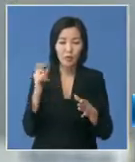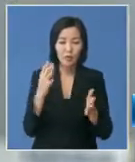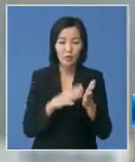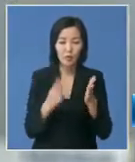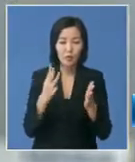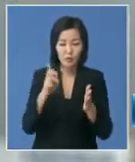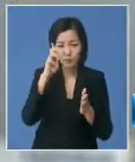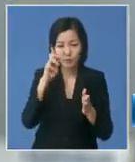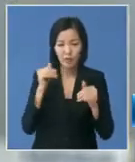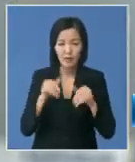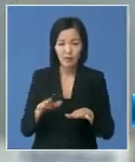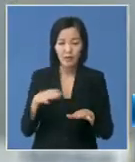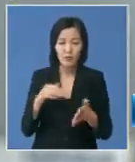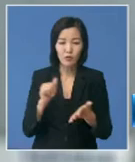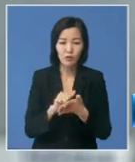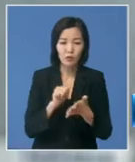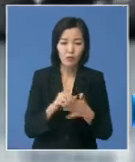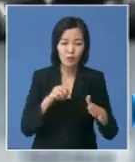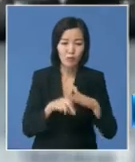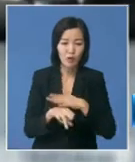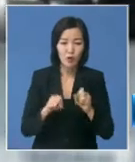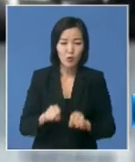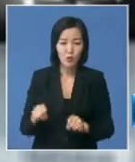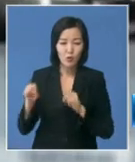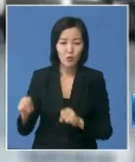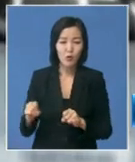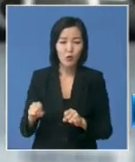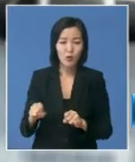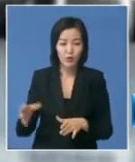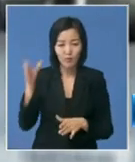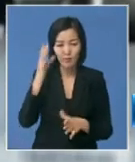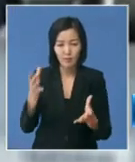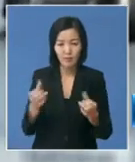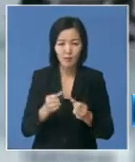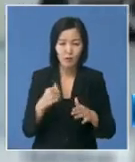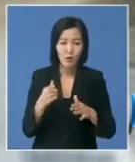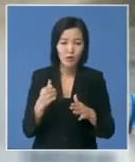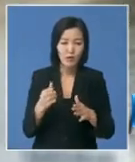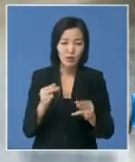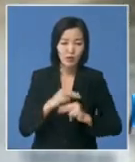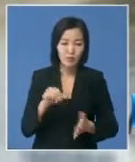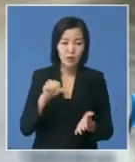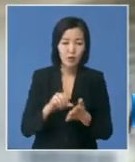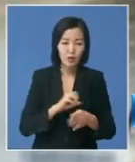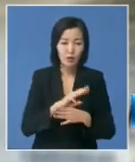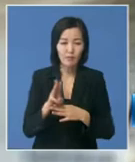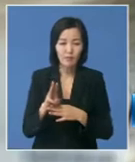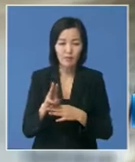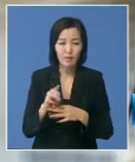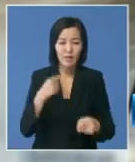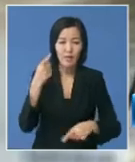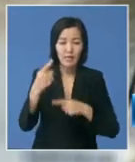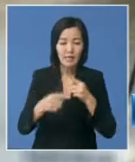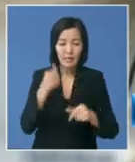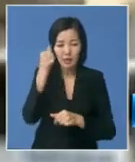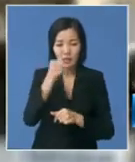қабылдаған болатын. Құжат бойынша босқындардың құқығын қорғау, олардың білім алу және жұмысқа тұруын қамтамасыз ету туралы келер жылы ресми